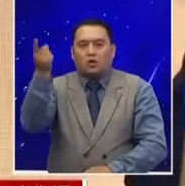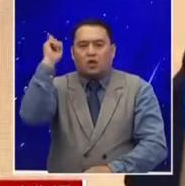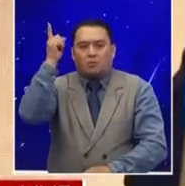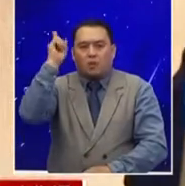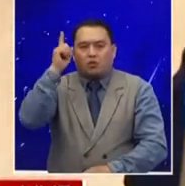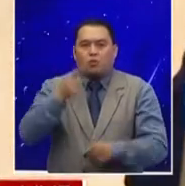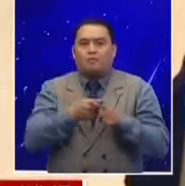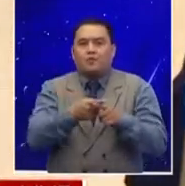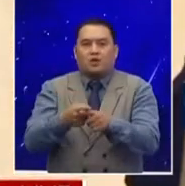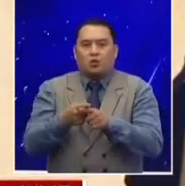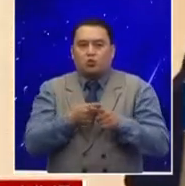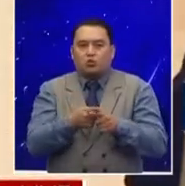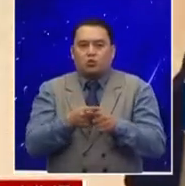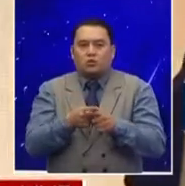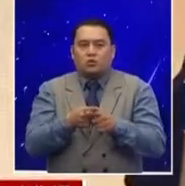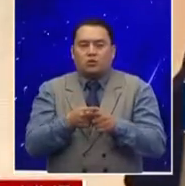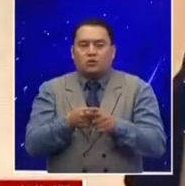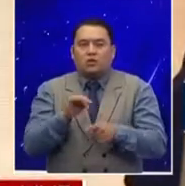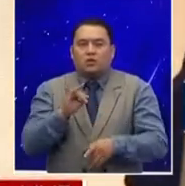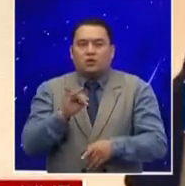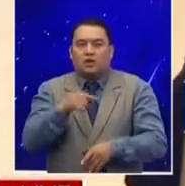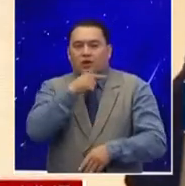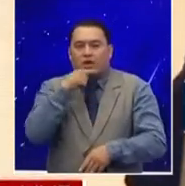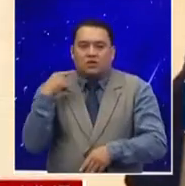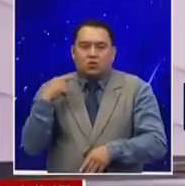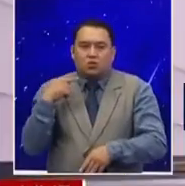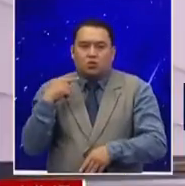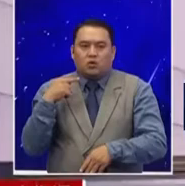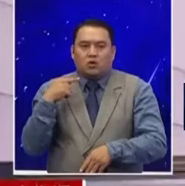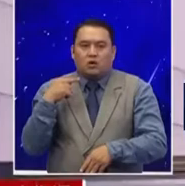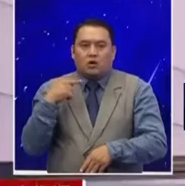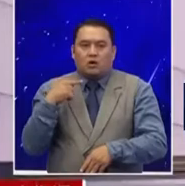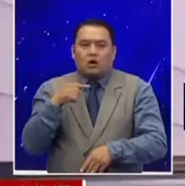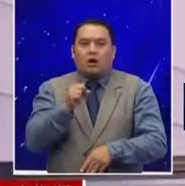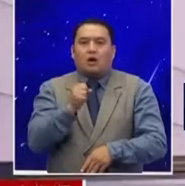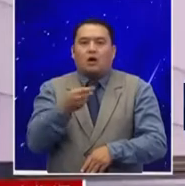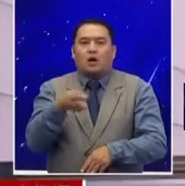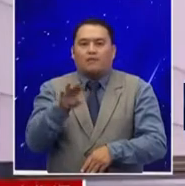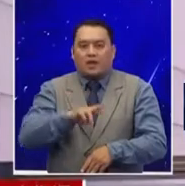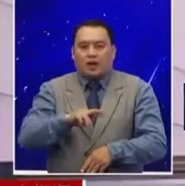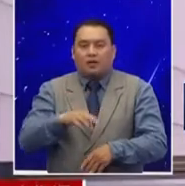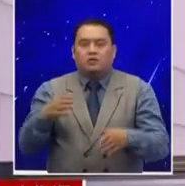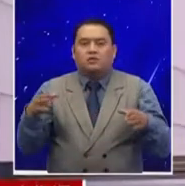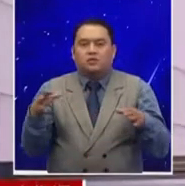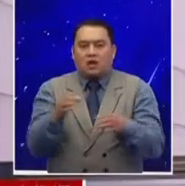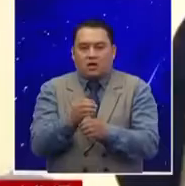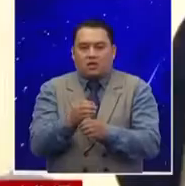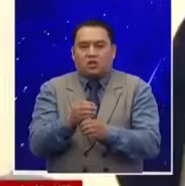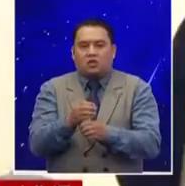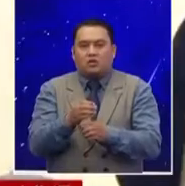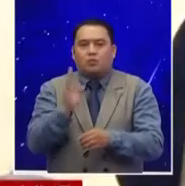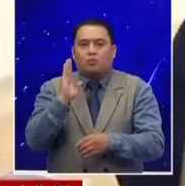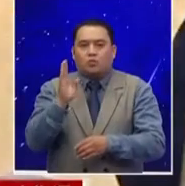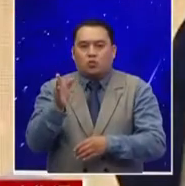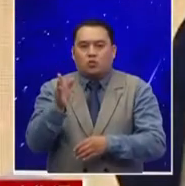в Белоруссию, а также в Российскую Федерацию. В Арабские Эмираты будут сокращаться на вылет рейсы. То,